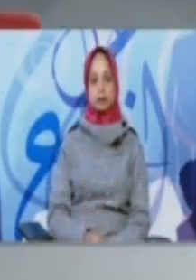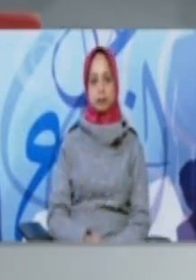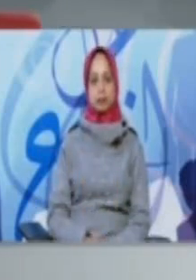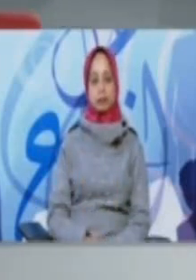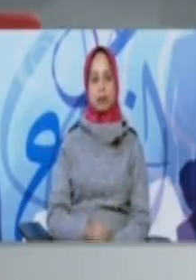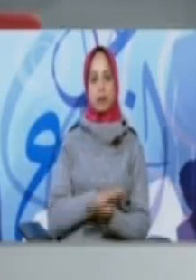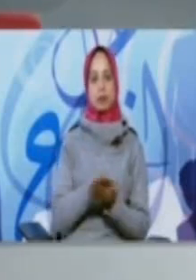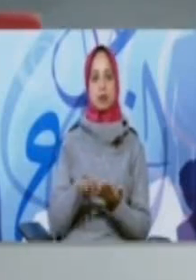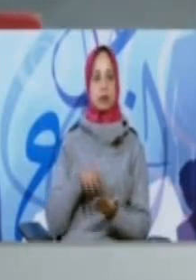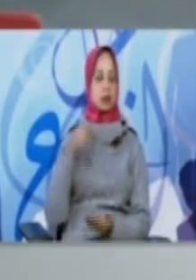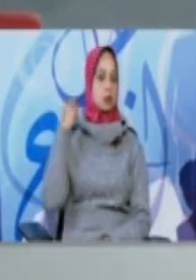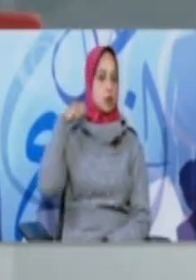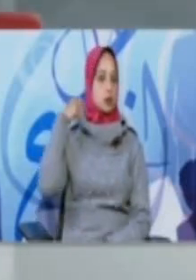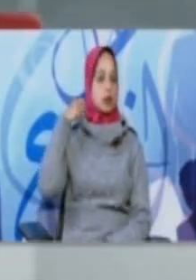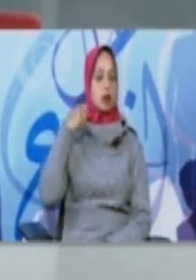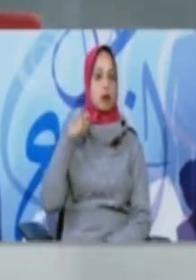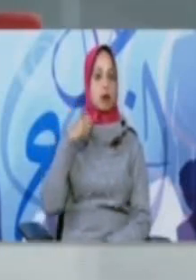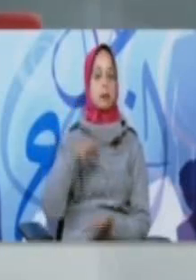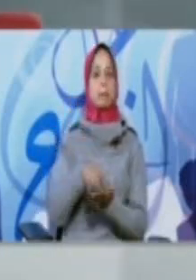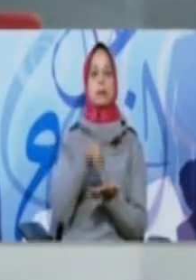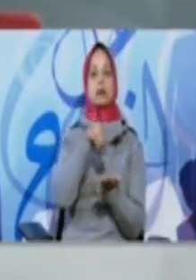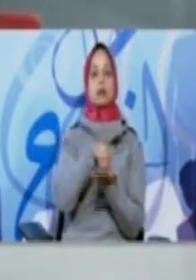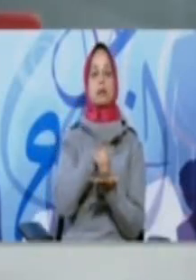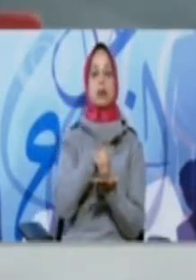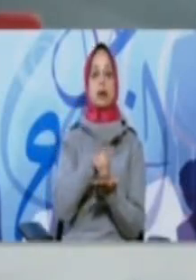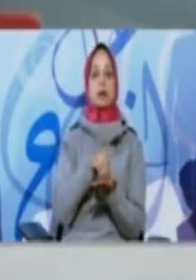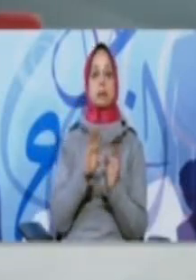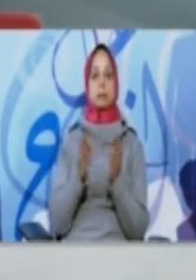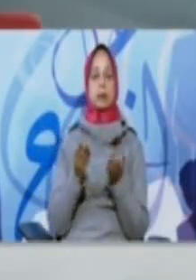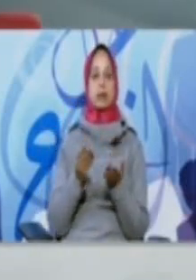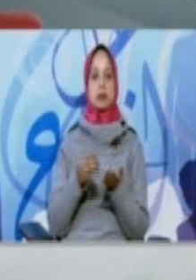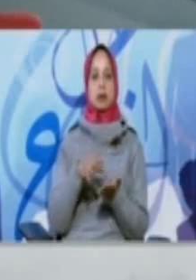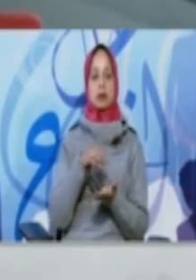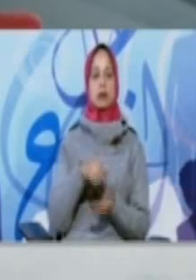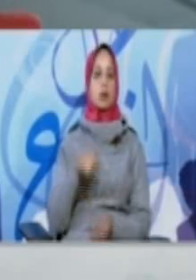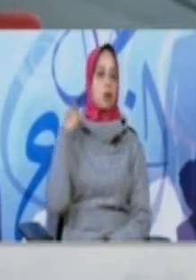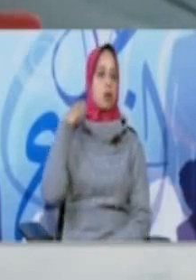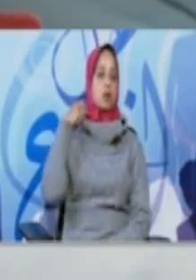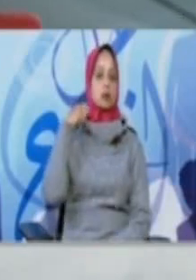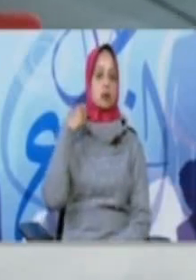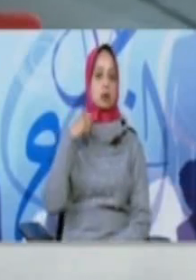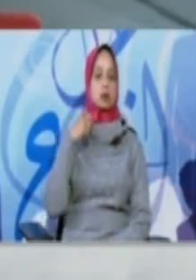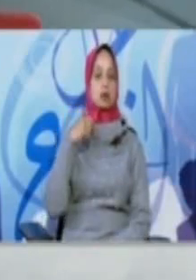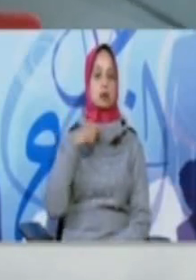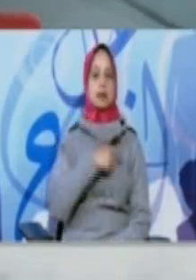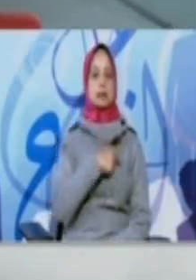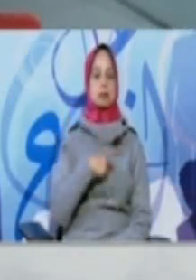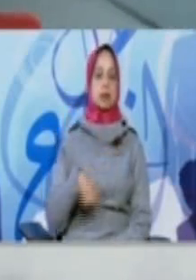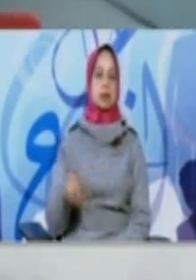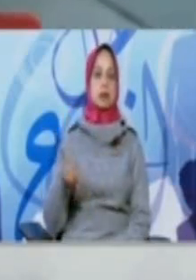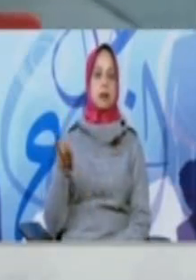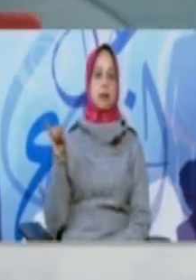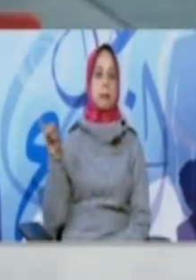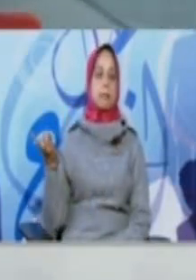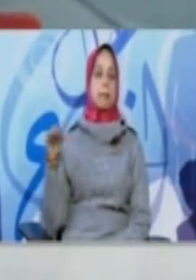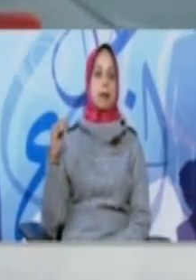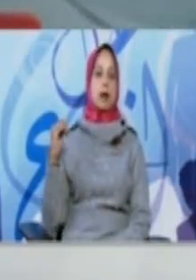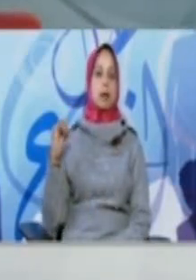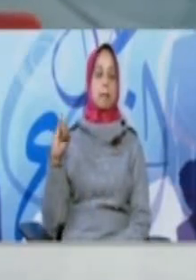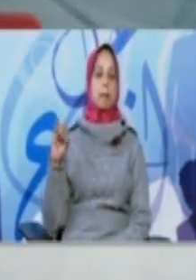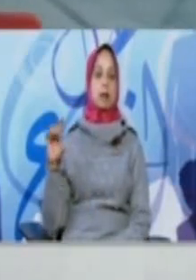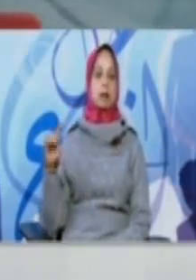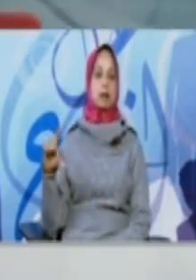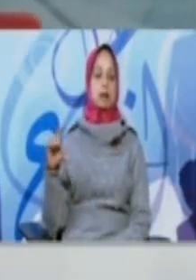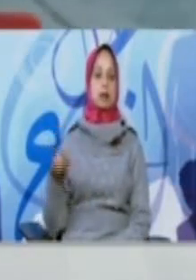ازمه الوزاره عندي بتبدا بمين عندي؟ اول حاجه بنقول عندي وزاره محمد محمود، ودي سموها